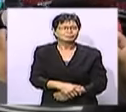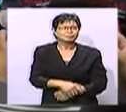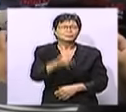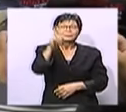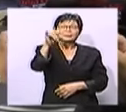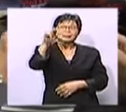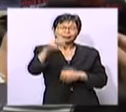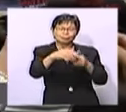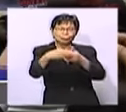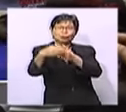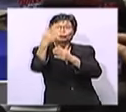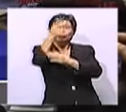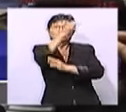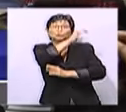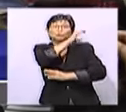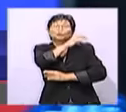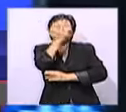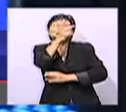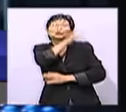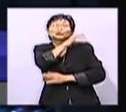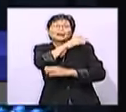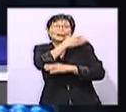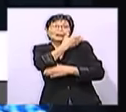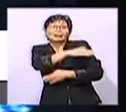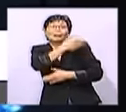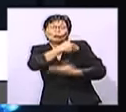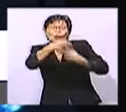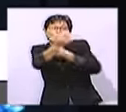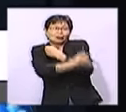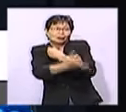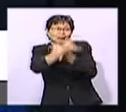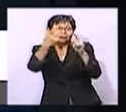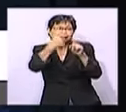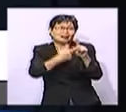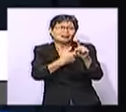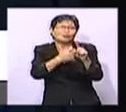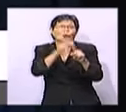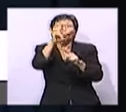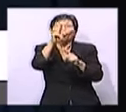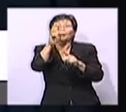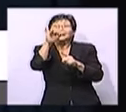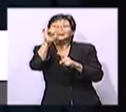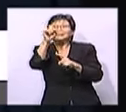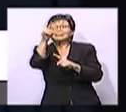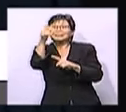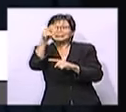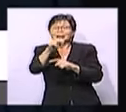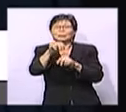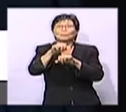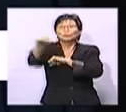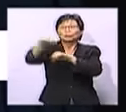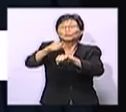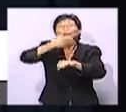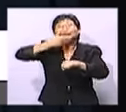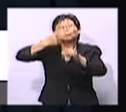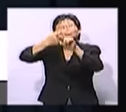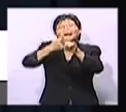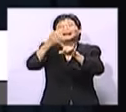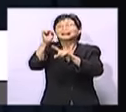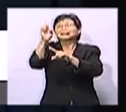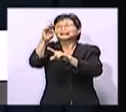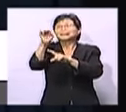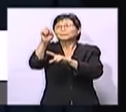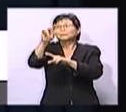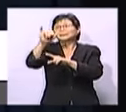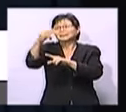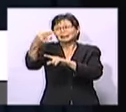Tina dibimbing oleh 2 orang jurulatih asing diketuai Ilga Alif dari Uzbekistan. Petinju muda dari Semenyih Selangor itu juga telah